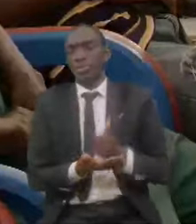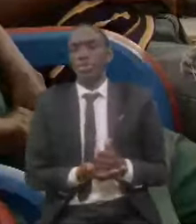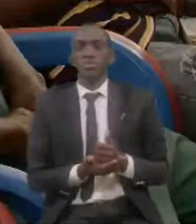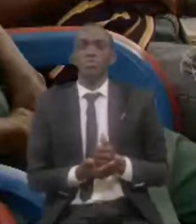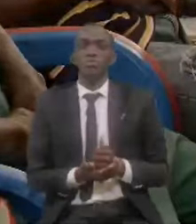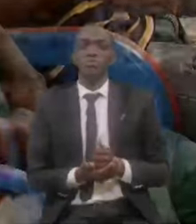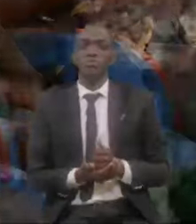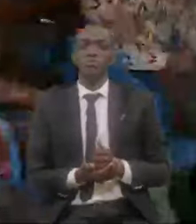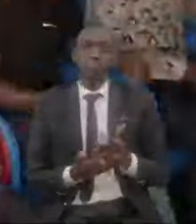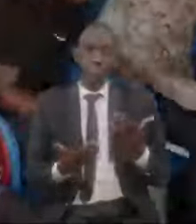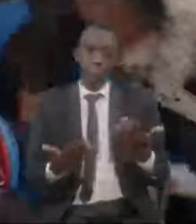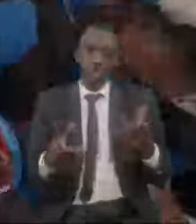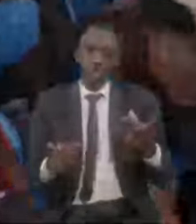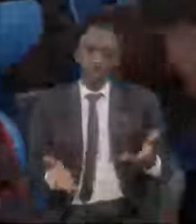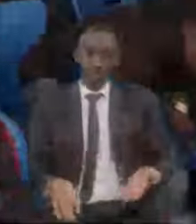Levons-nous maintenant.